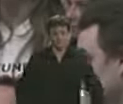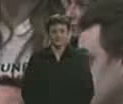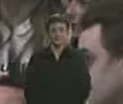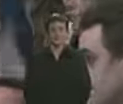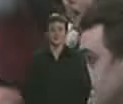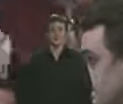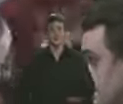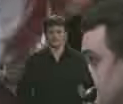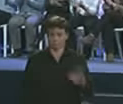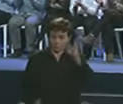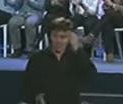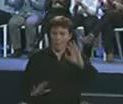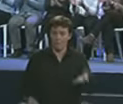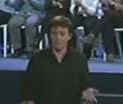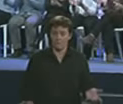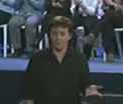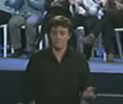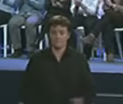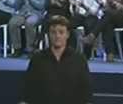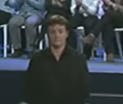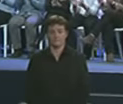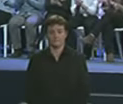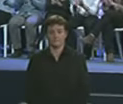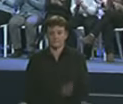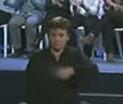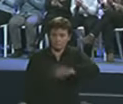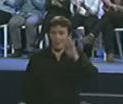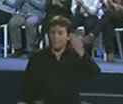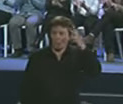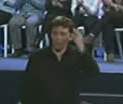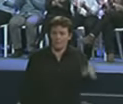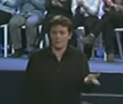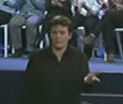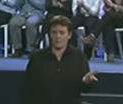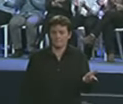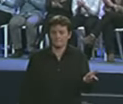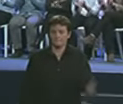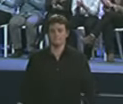Qui y comprend quelque chose? Qui sait?